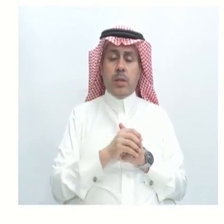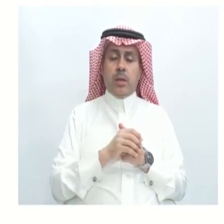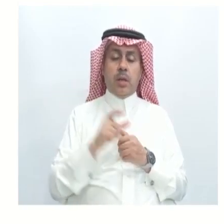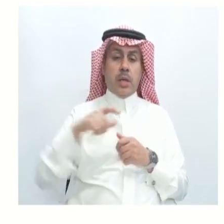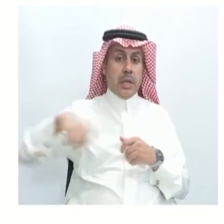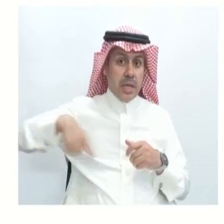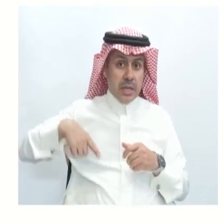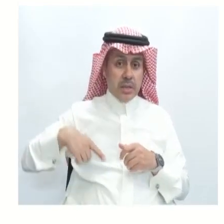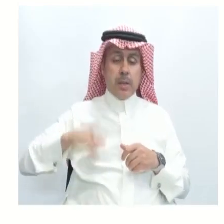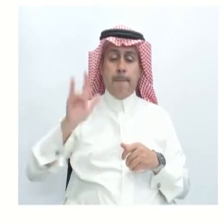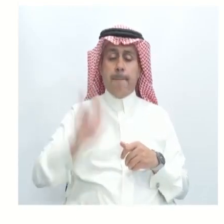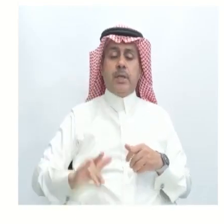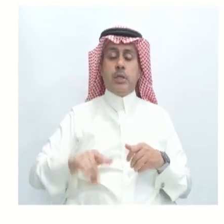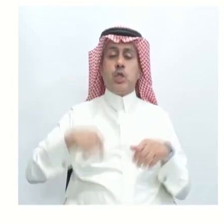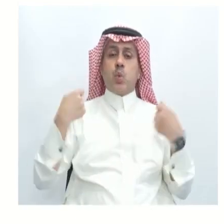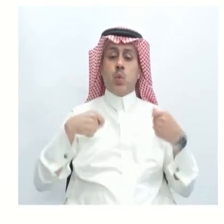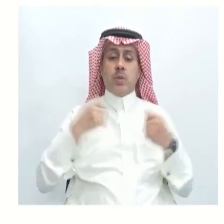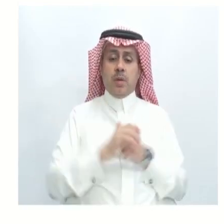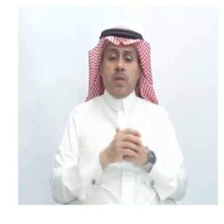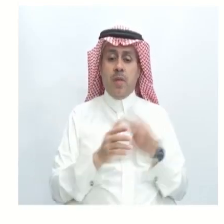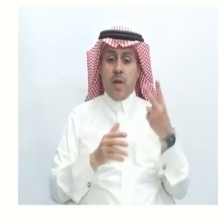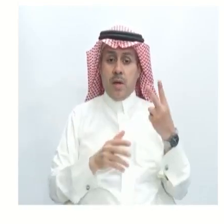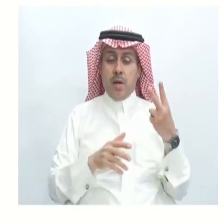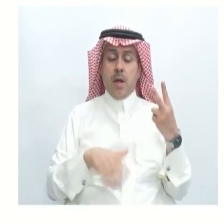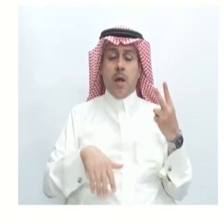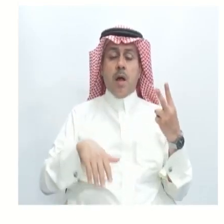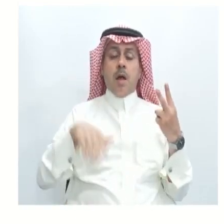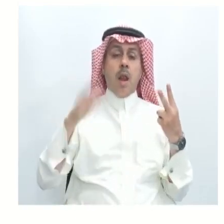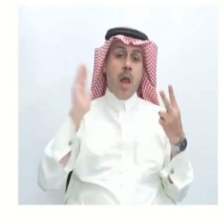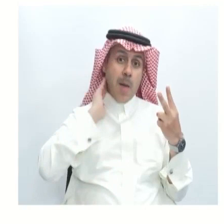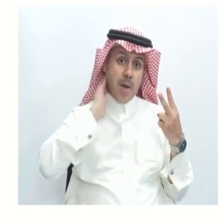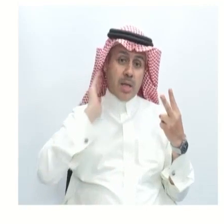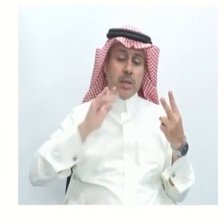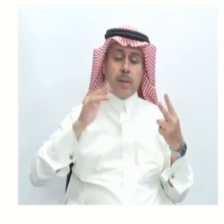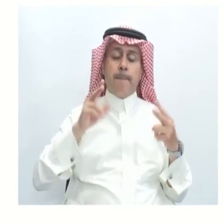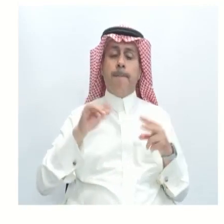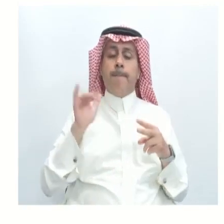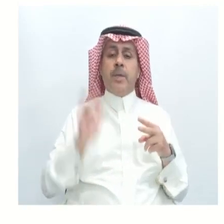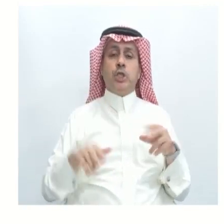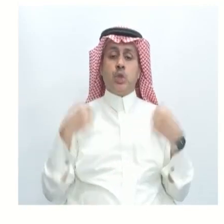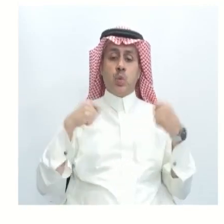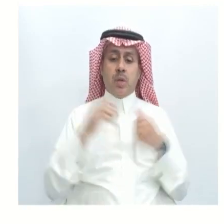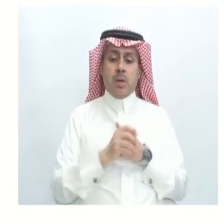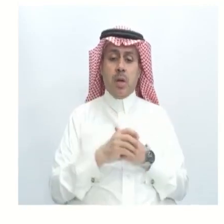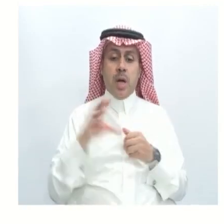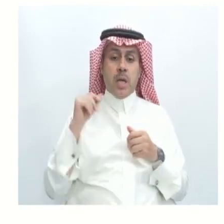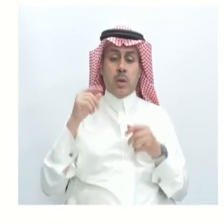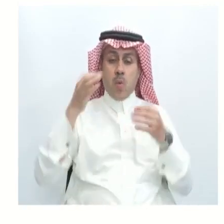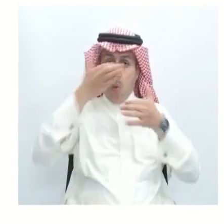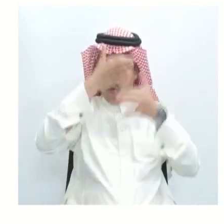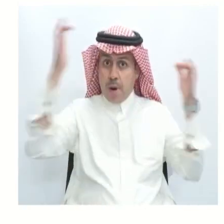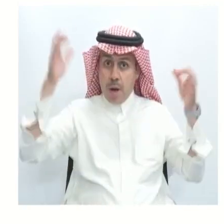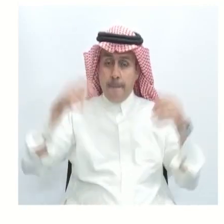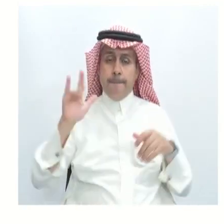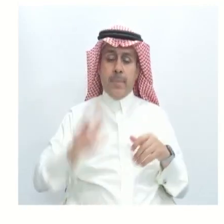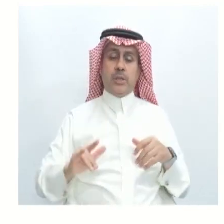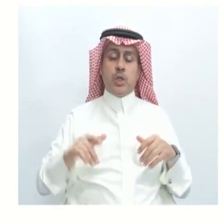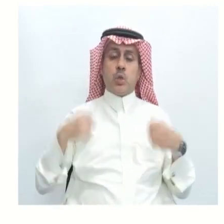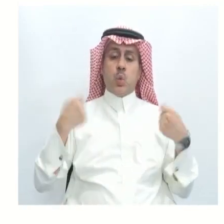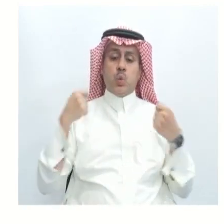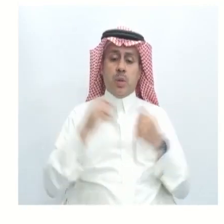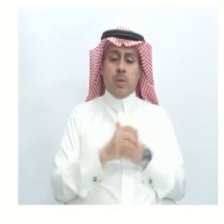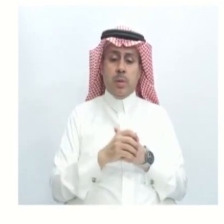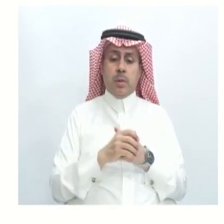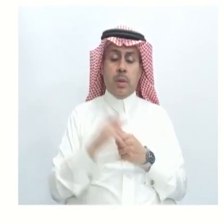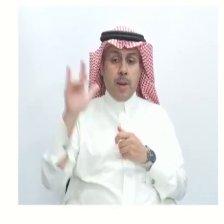الوزراء ثانيا الامانه العامه لمجلس الوزراء ثالثا هيئه الخبراء بمجلس الوزراء ايضا رابعا